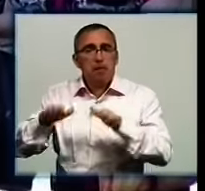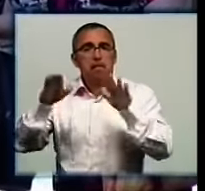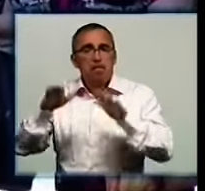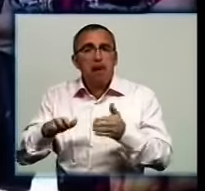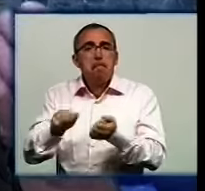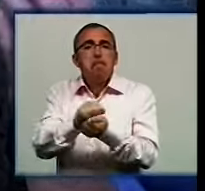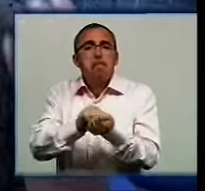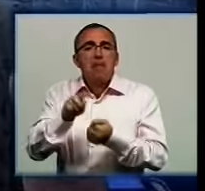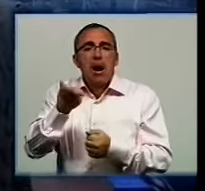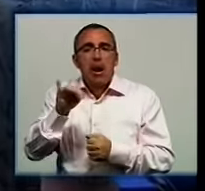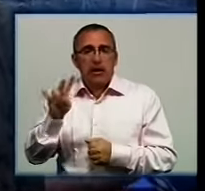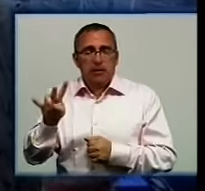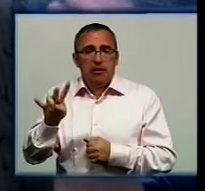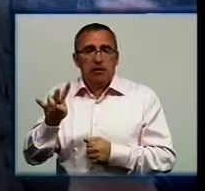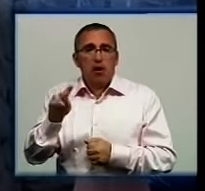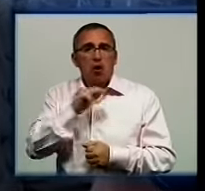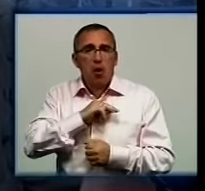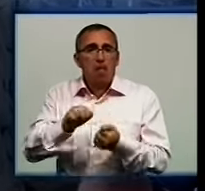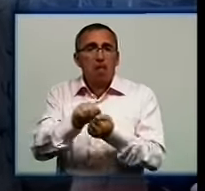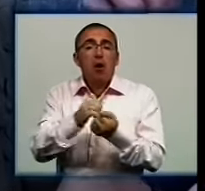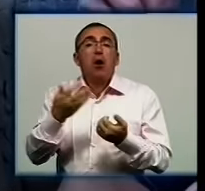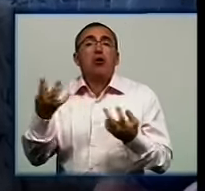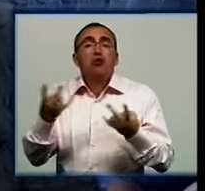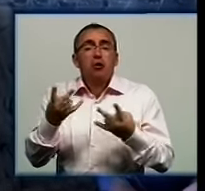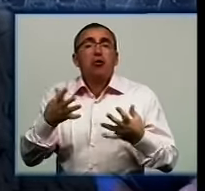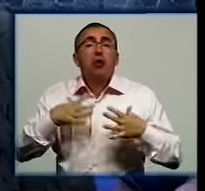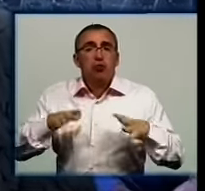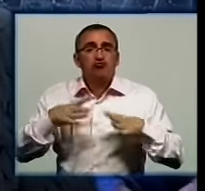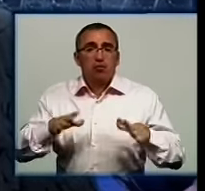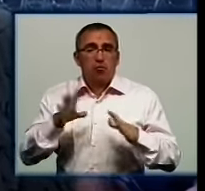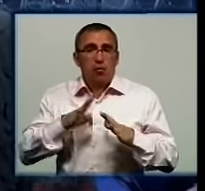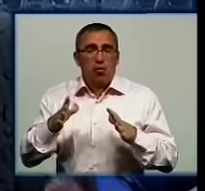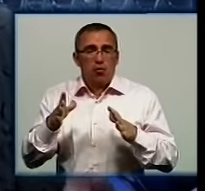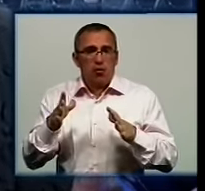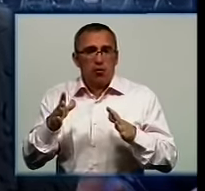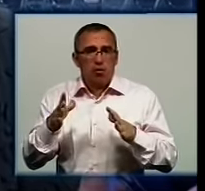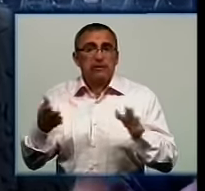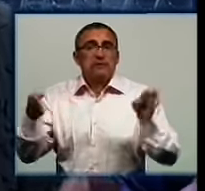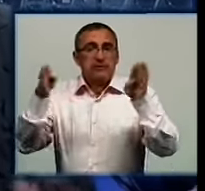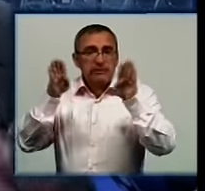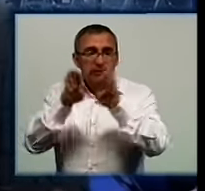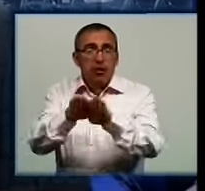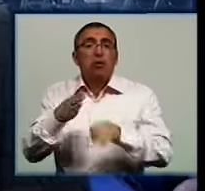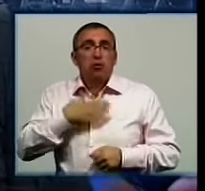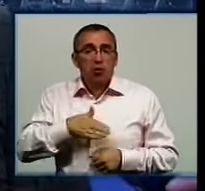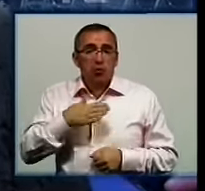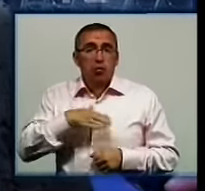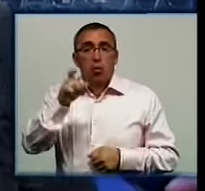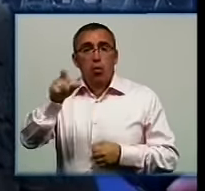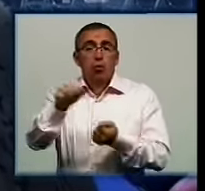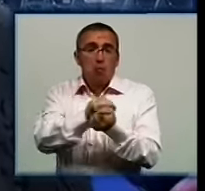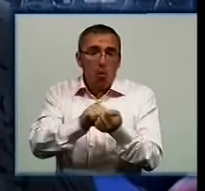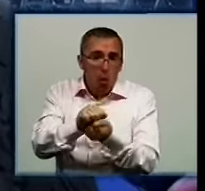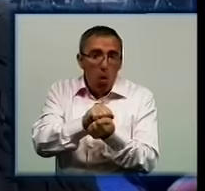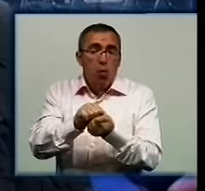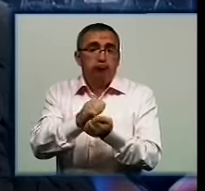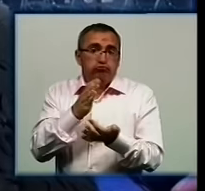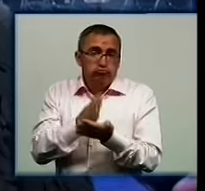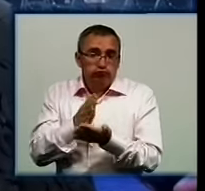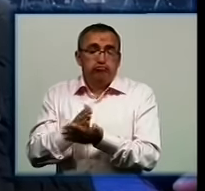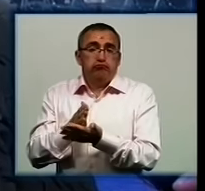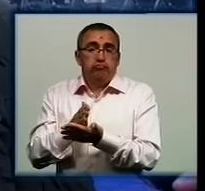млин. Робочий млин був. Одна, що його було запускати, взагалі закривати його. Наша, люди мололи, люди, ну такого